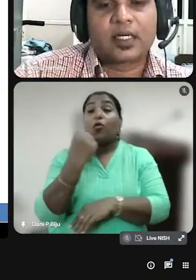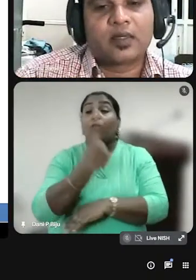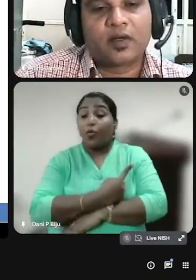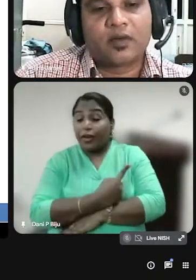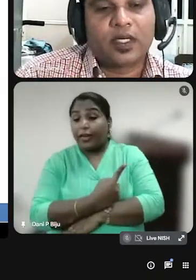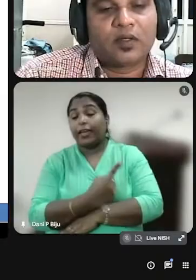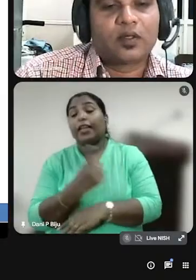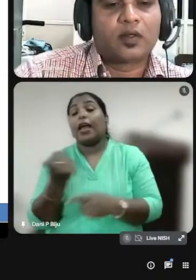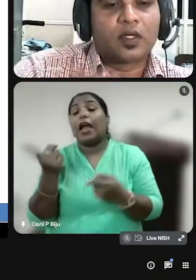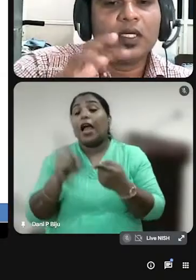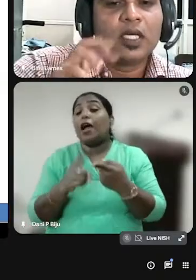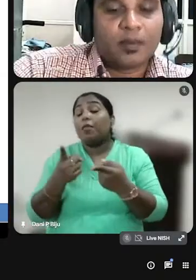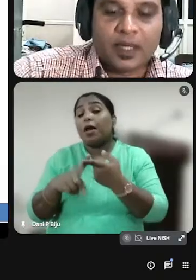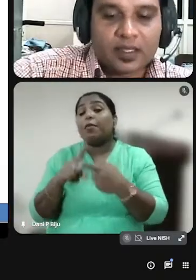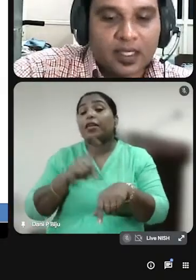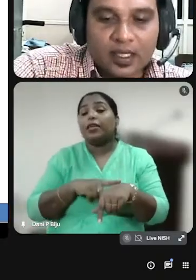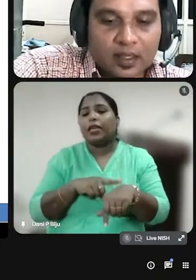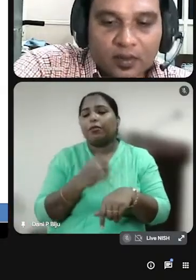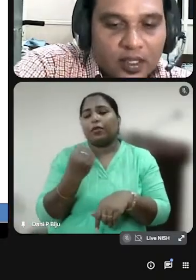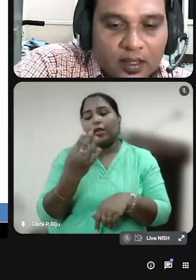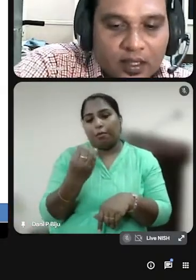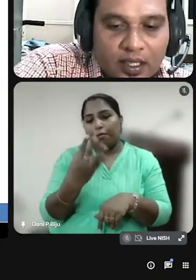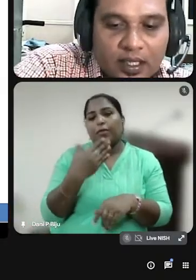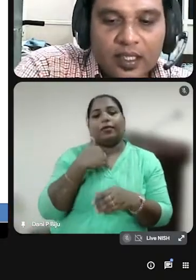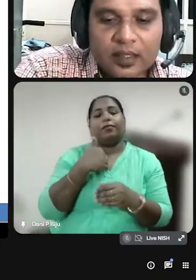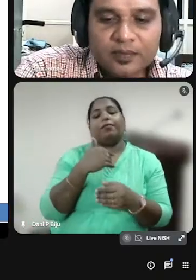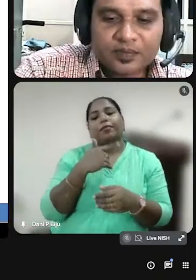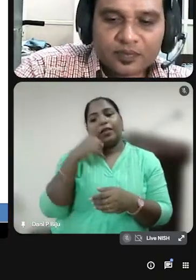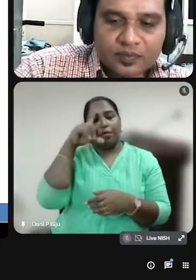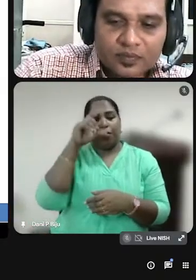ഒരാഴ്ചയിൽ എത്ര തവണ വരുന്നു മനസ്സിലാക്കുക.